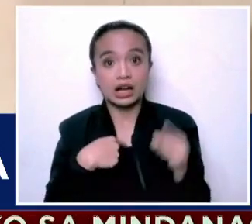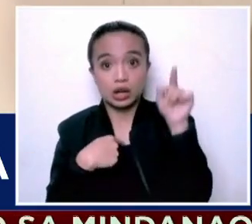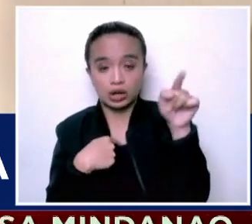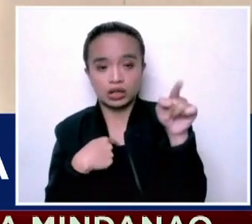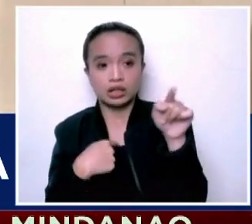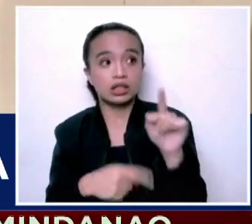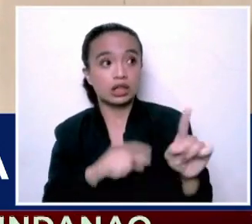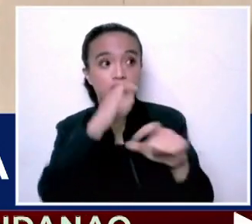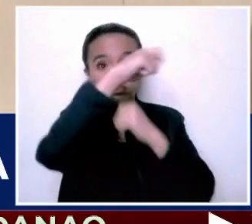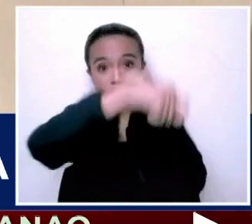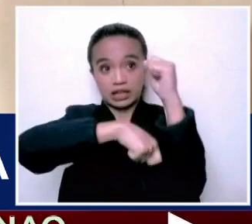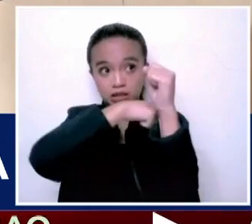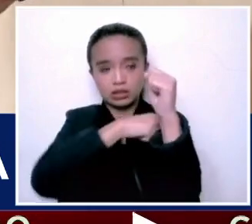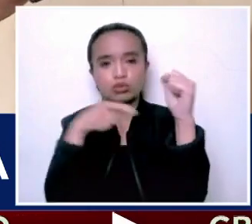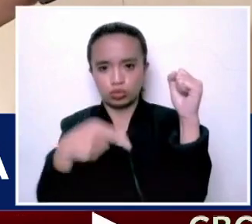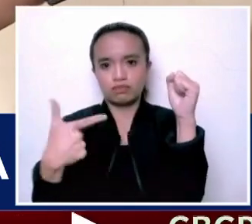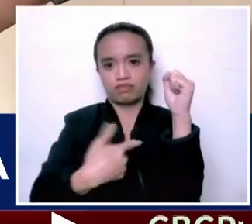ako.